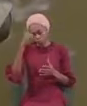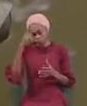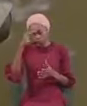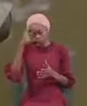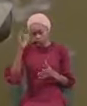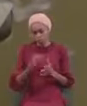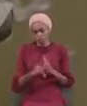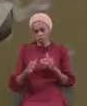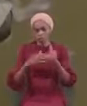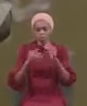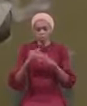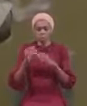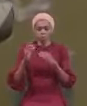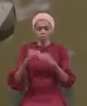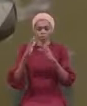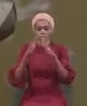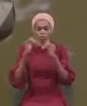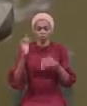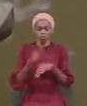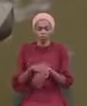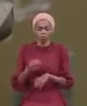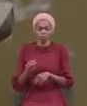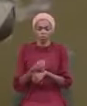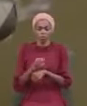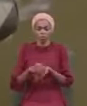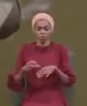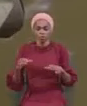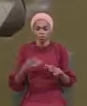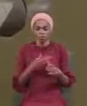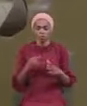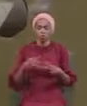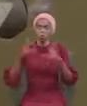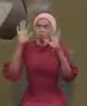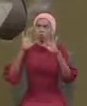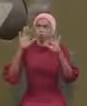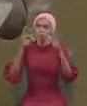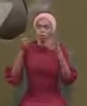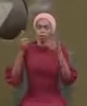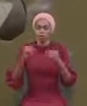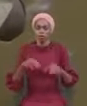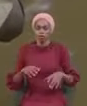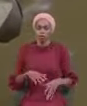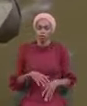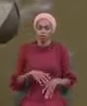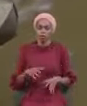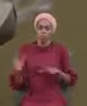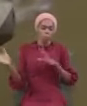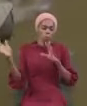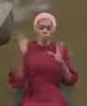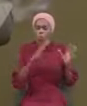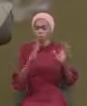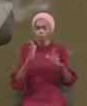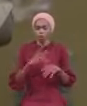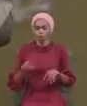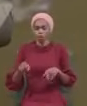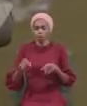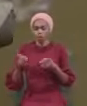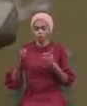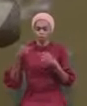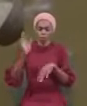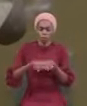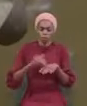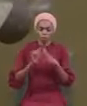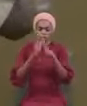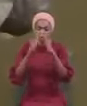sont venus les vents ont soufflé et se sont jeté contre cette maison elle n'est point tombée parce qu'elle